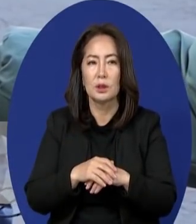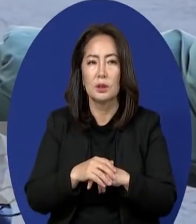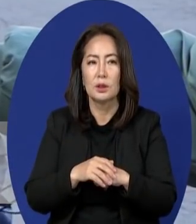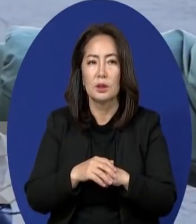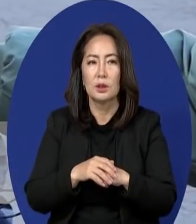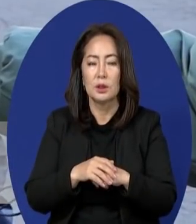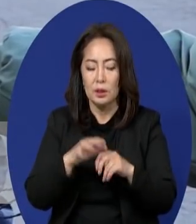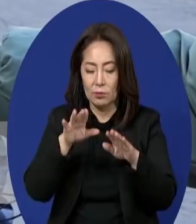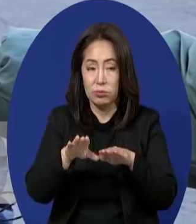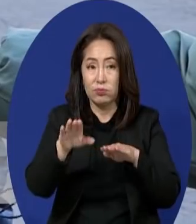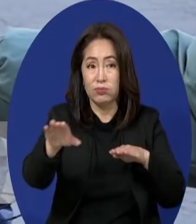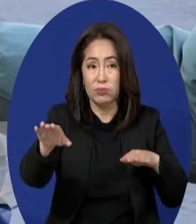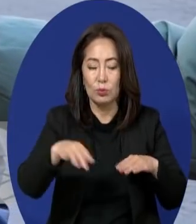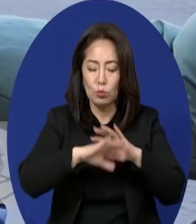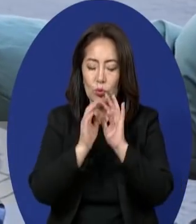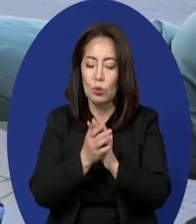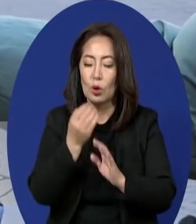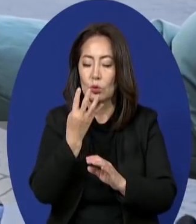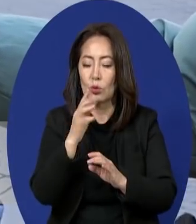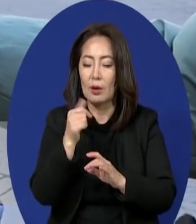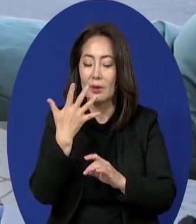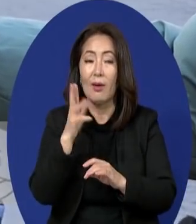чинь хэсэг хэсэг газар нь 4.5 орчим км